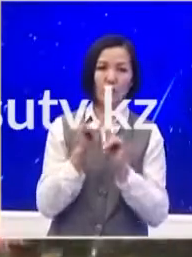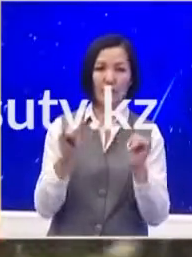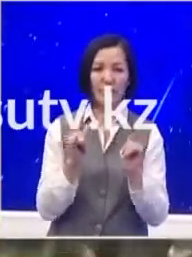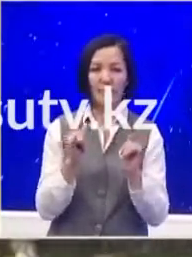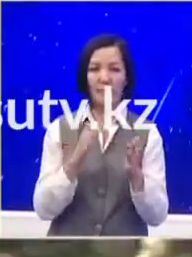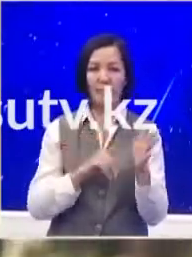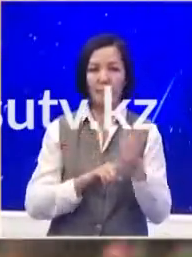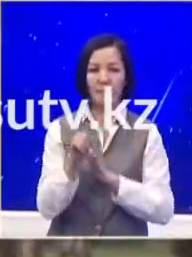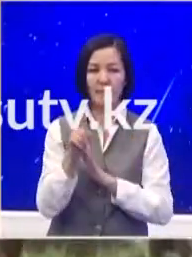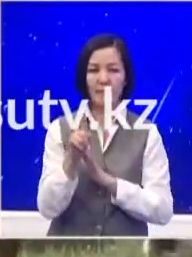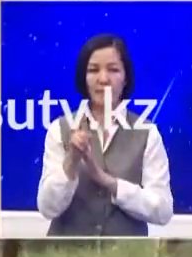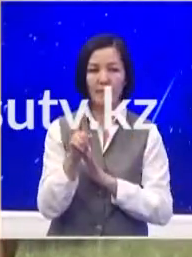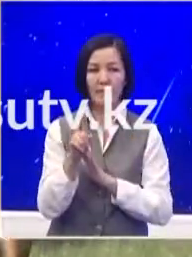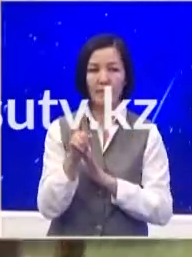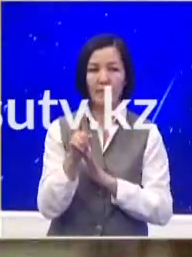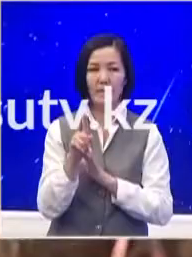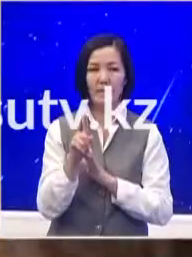мақсатта иншаллах осындай